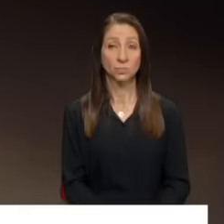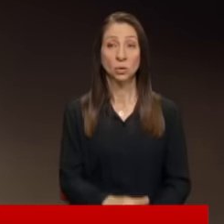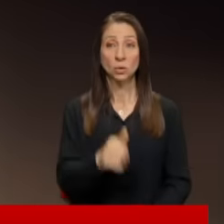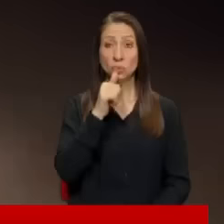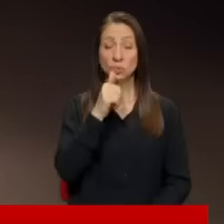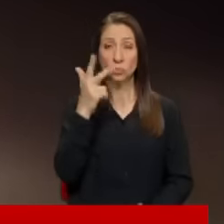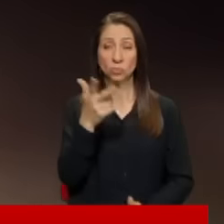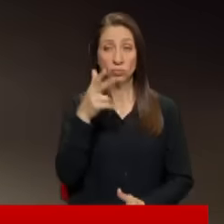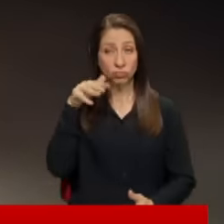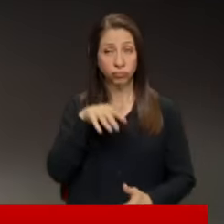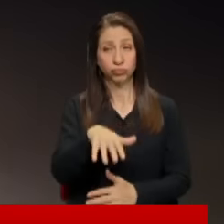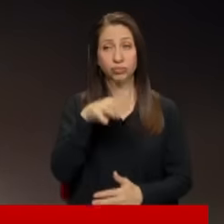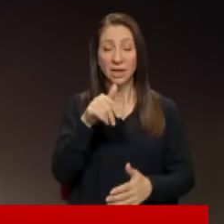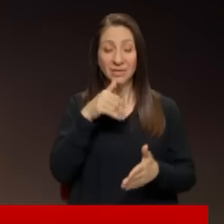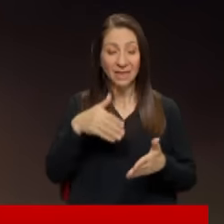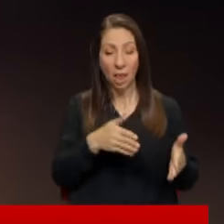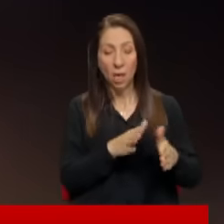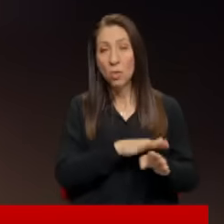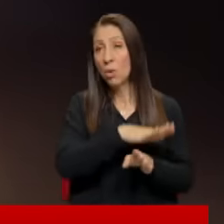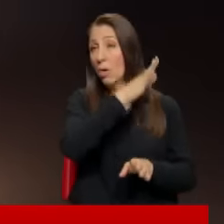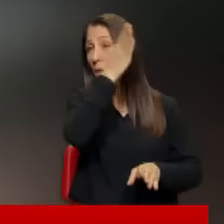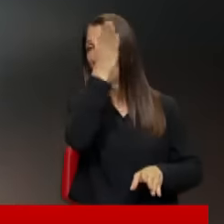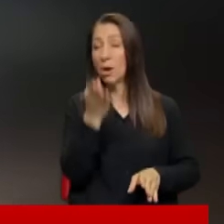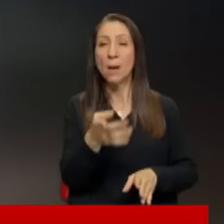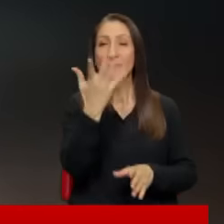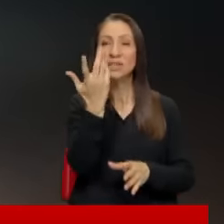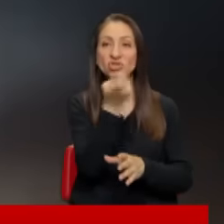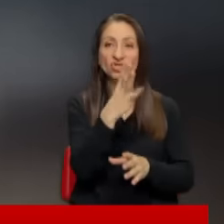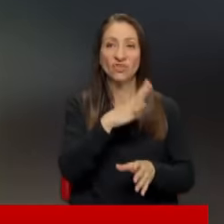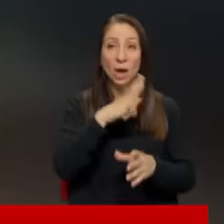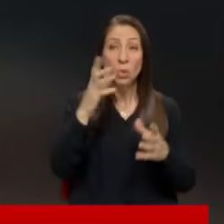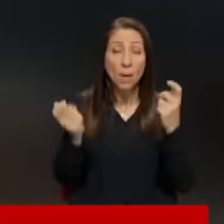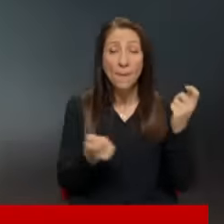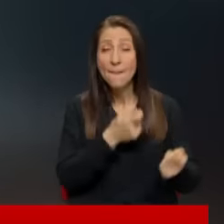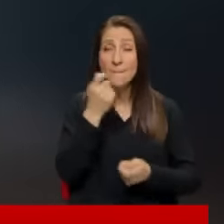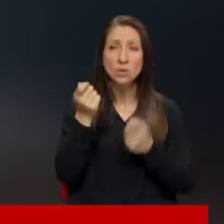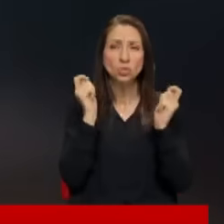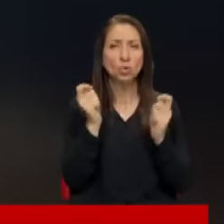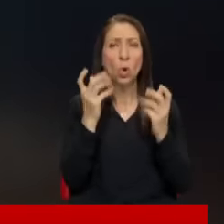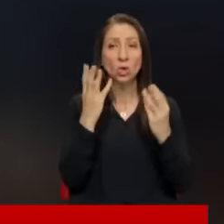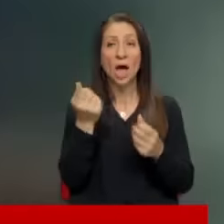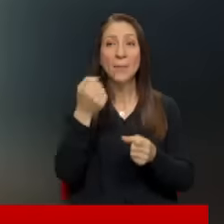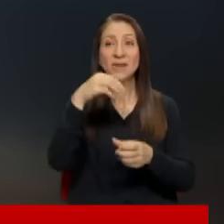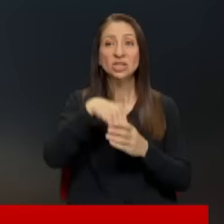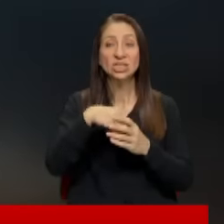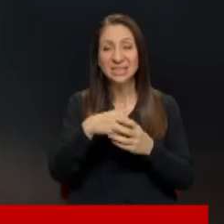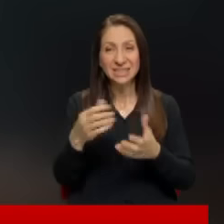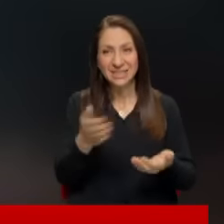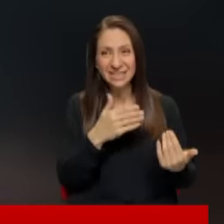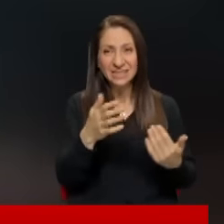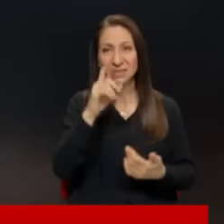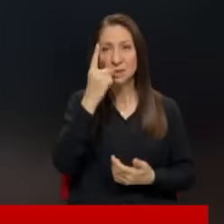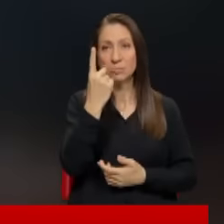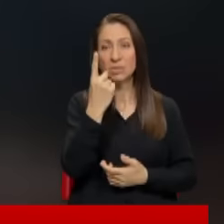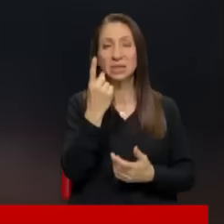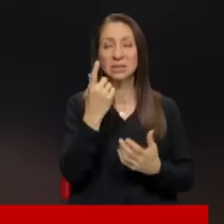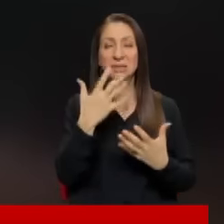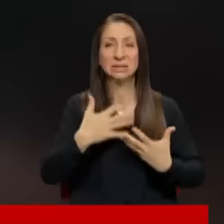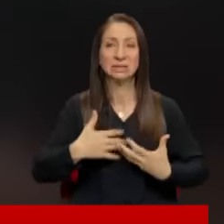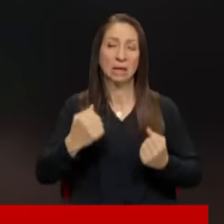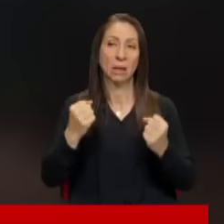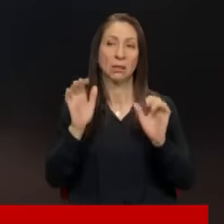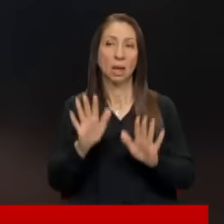Suyun şiddetle aktığı dereye uçtu. İçinde 5 kişinin bulunduğu otomobil. Kurtarma çalışmaları zorlu oldu. Aracın içinden çıkarılan sadece bir kişi yaşama